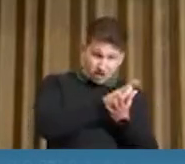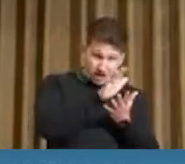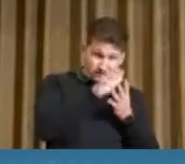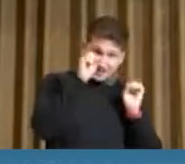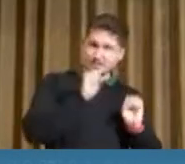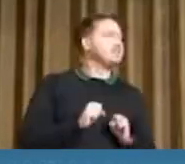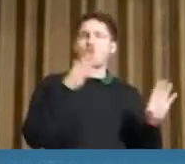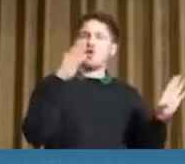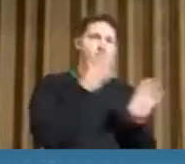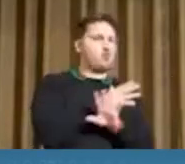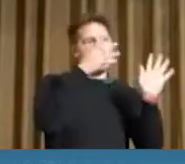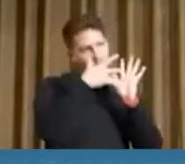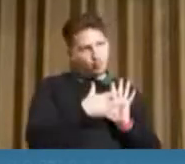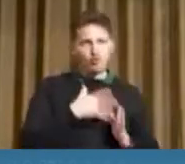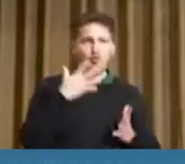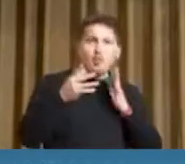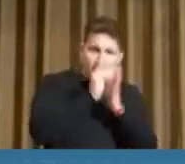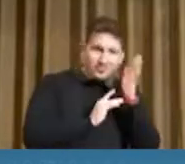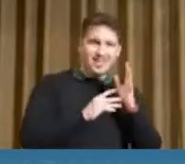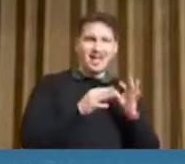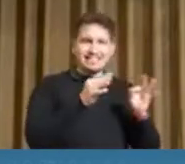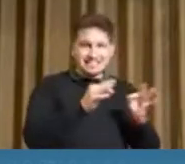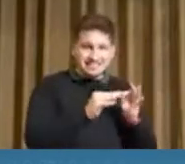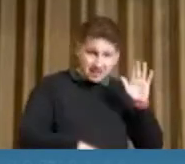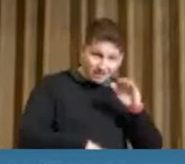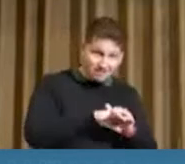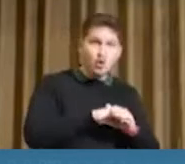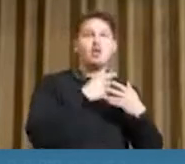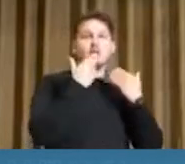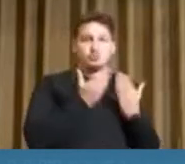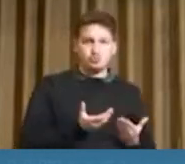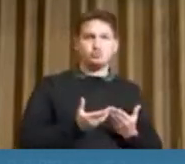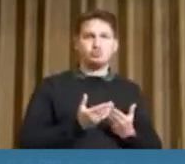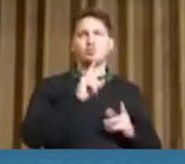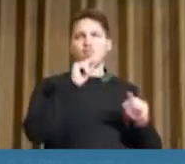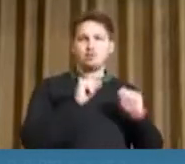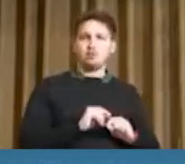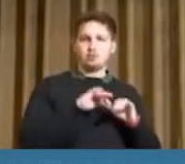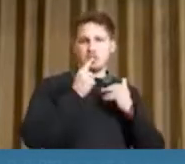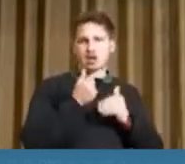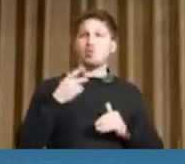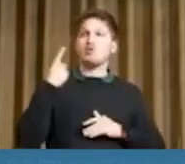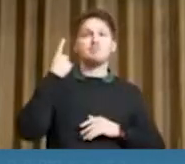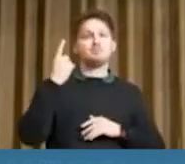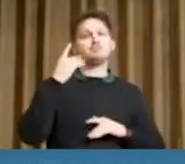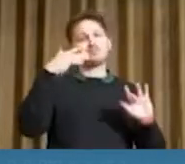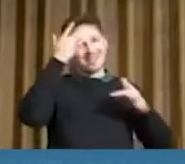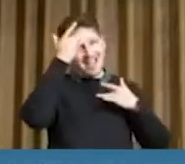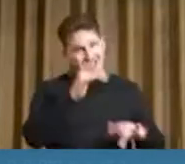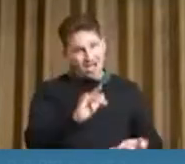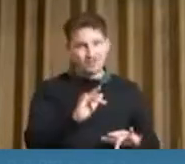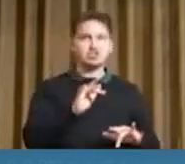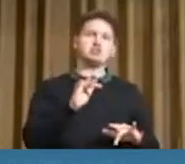Prüfung, Komplettheit des Datensatzes, liegt alles vor, also auch das Anklicken der vorliegenden Einverständniserklärung und am Ende,